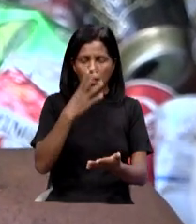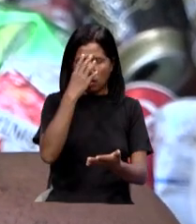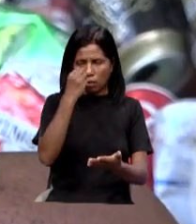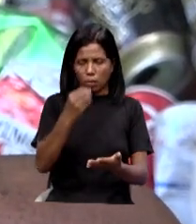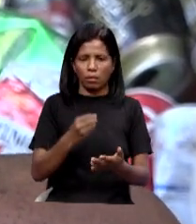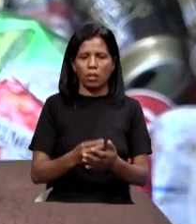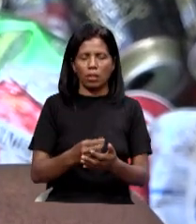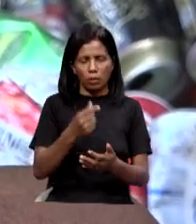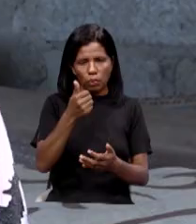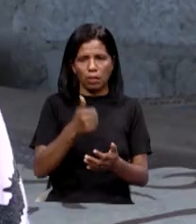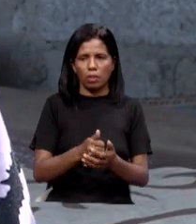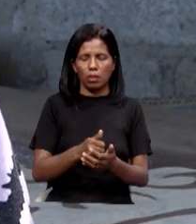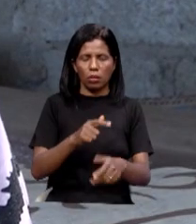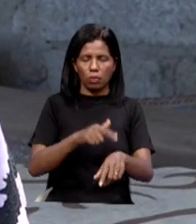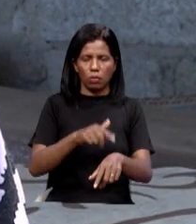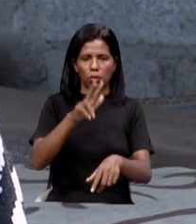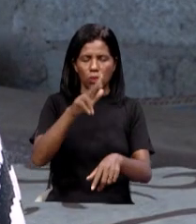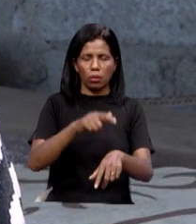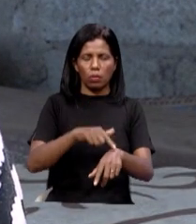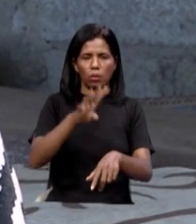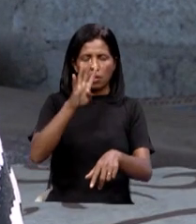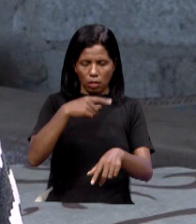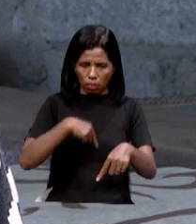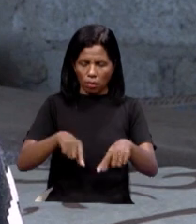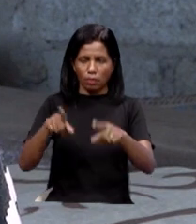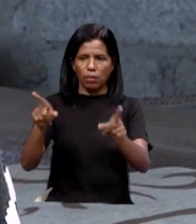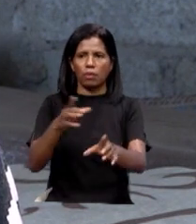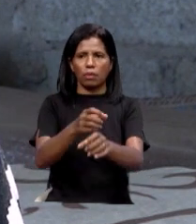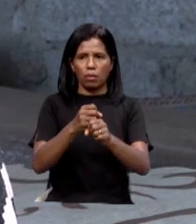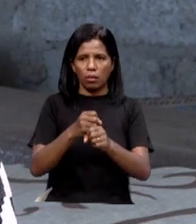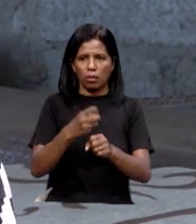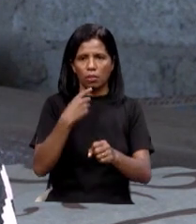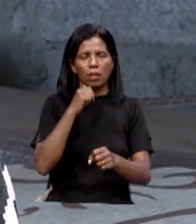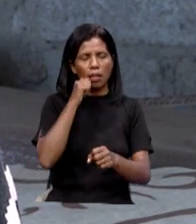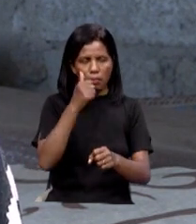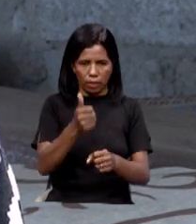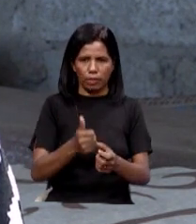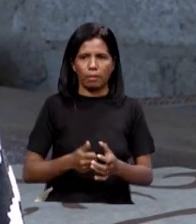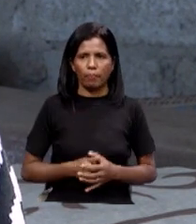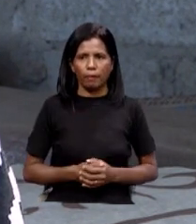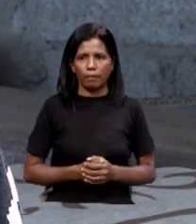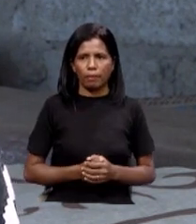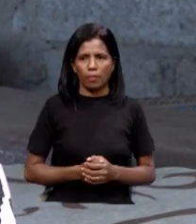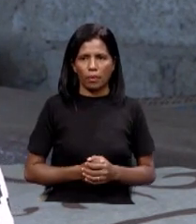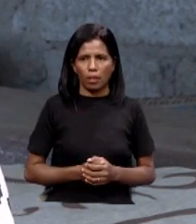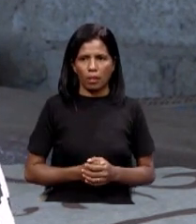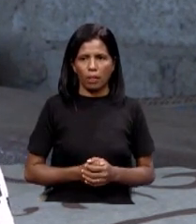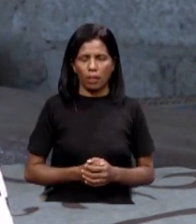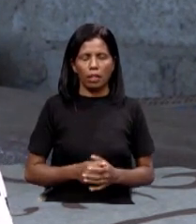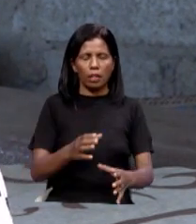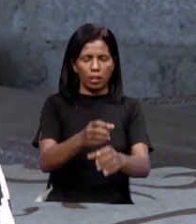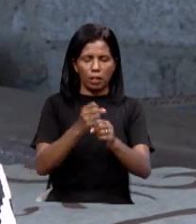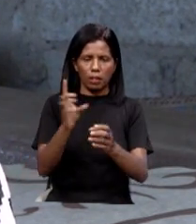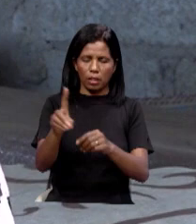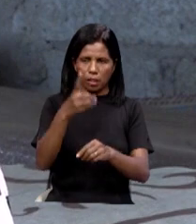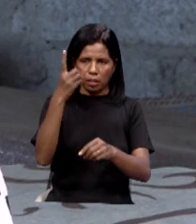sa ni tuk tolu kat tuku hata tengki saifali, kat saifali bab buka fali aban yang hanti kian ni hililata dadir sa